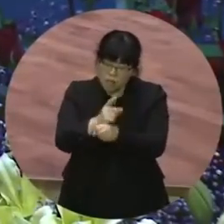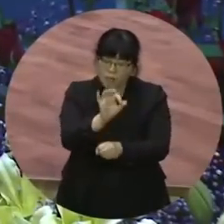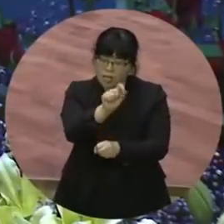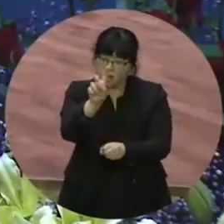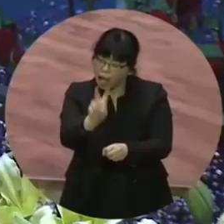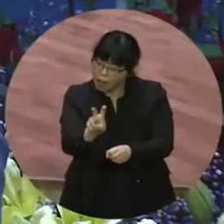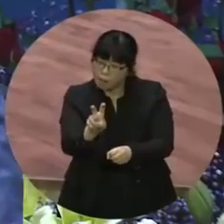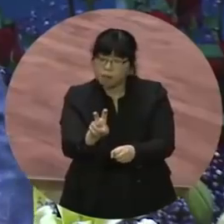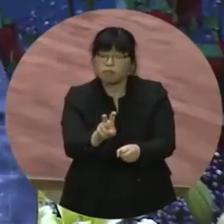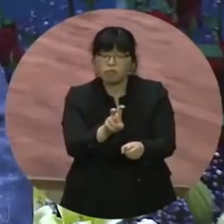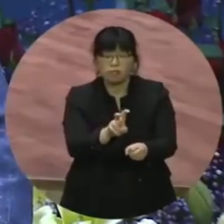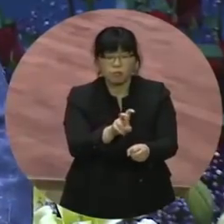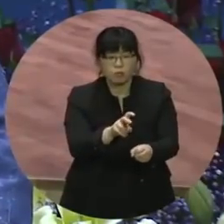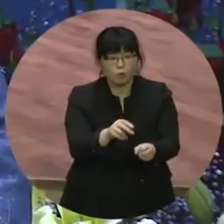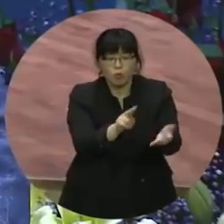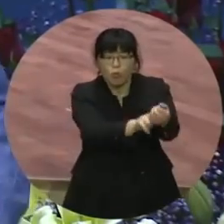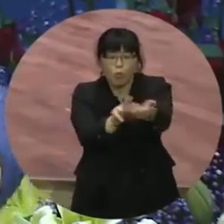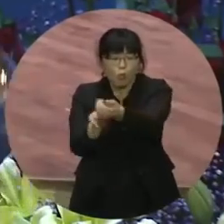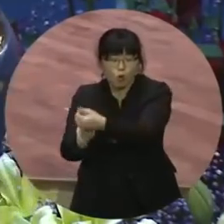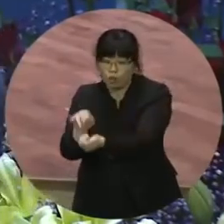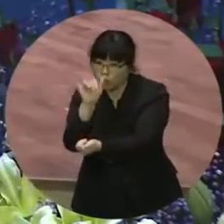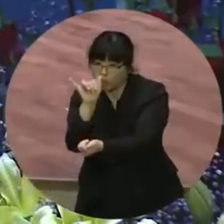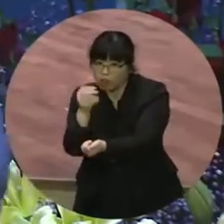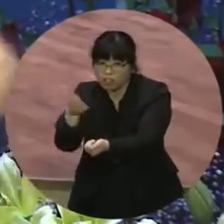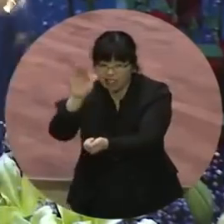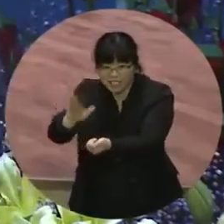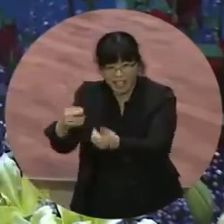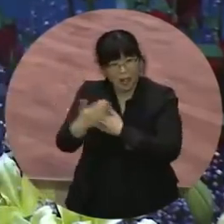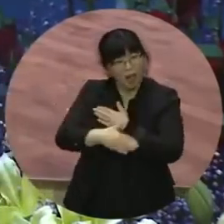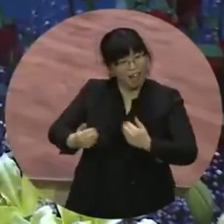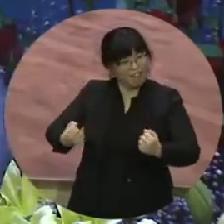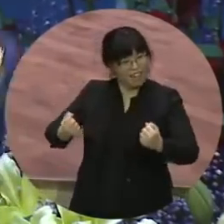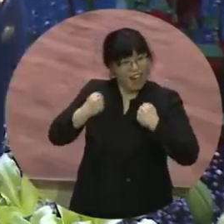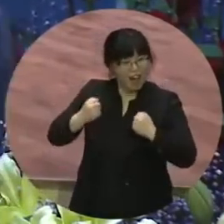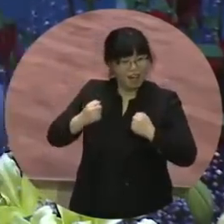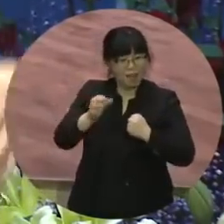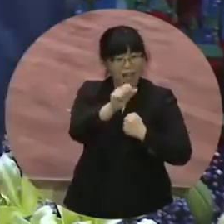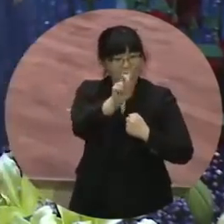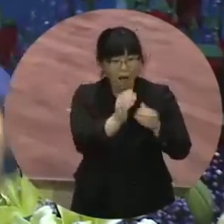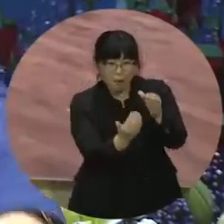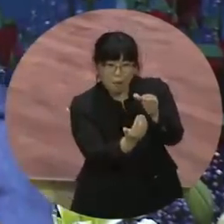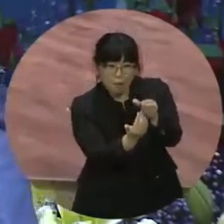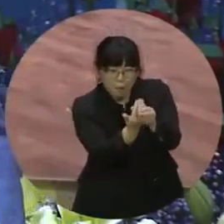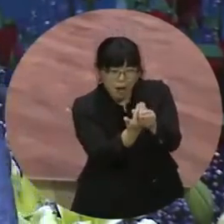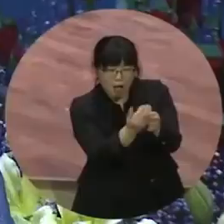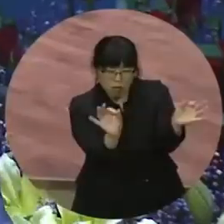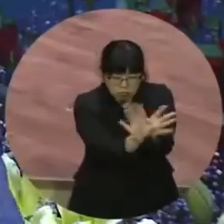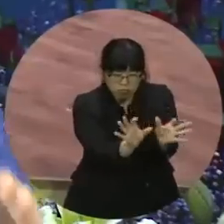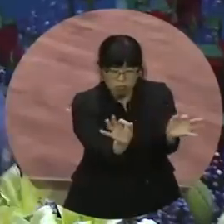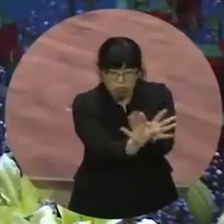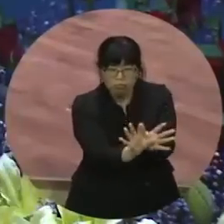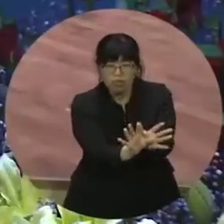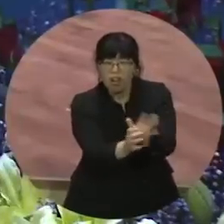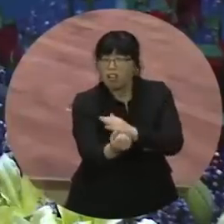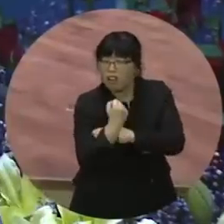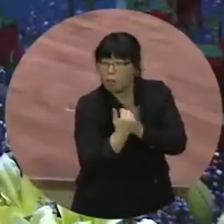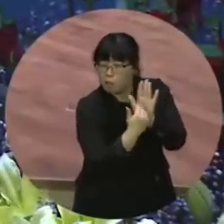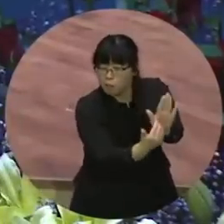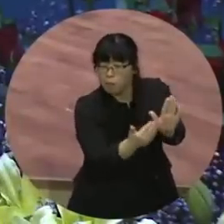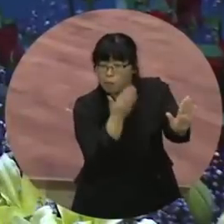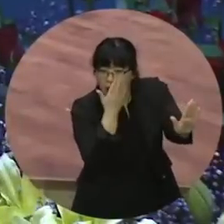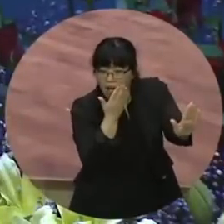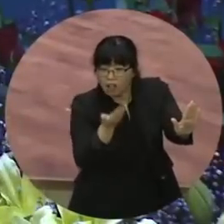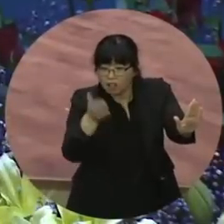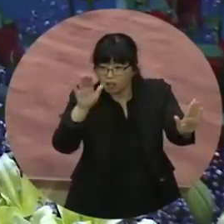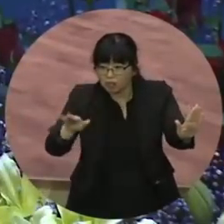뭉쳐버려요. 그게 암덩어리예요. 암은 균은 죽을 때까지 있다니까 매일 온몸에 다 있는데 뭉치는 순간이